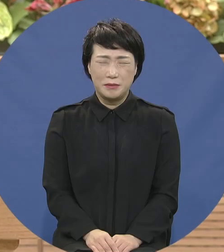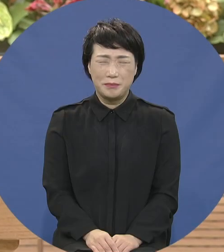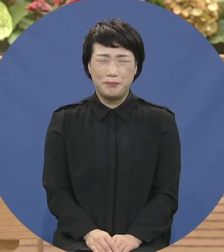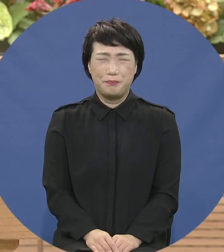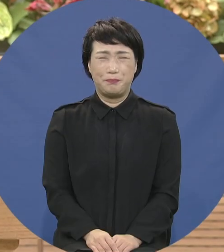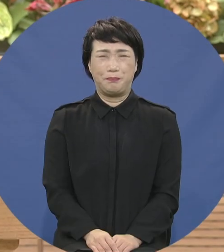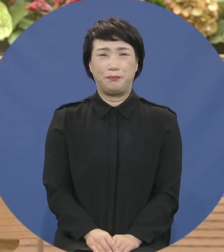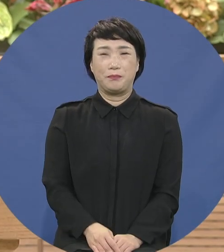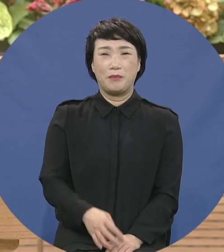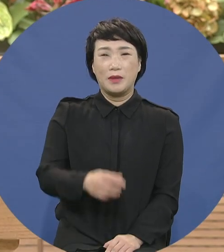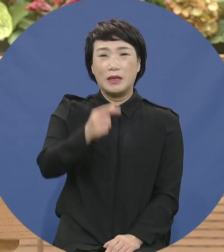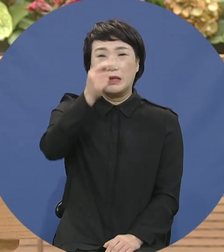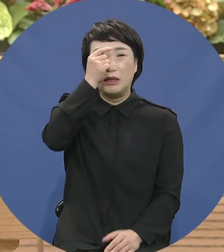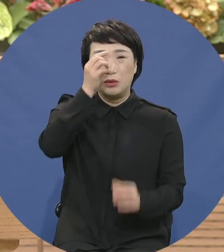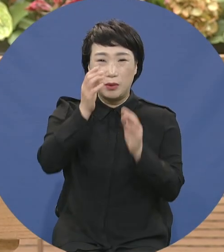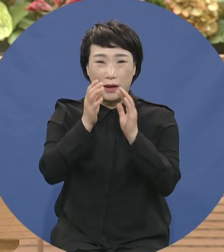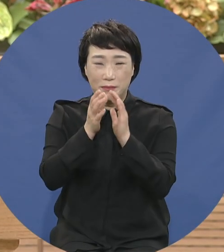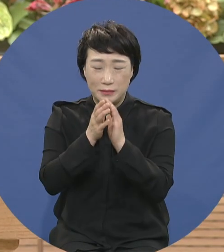잘